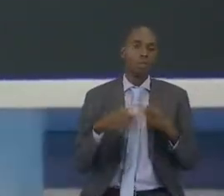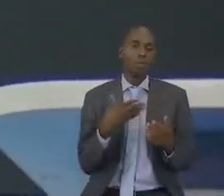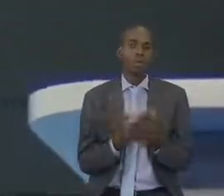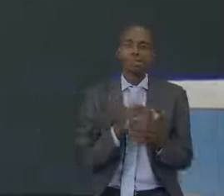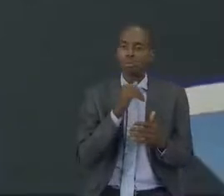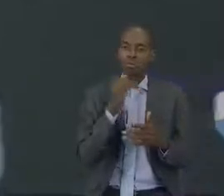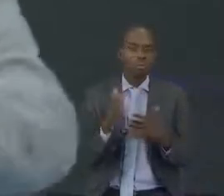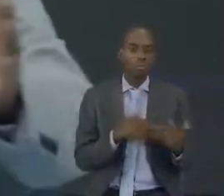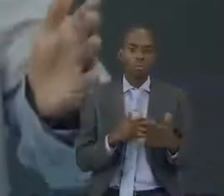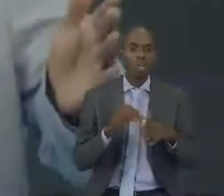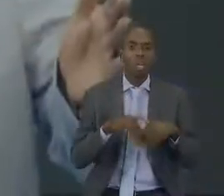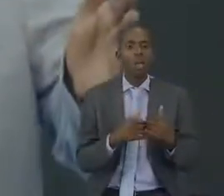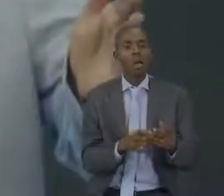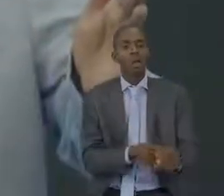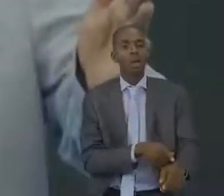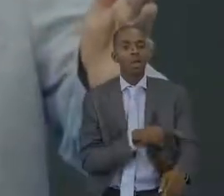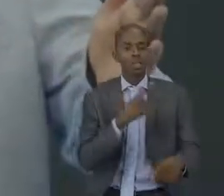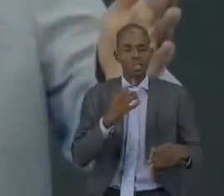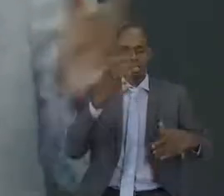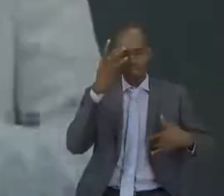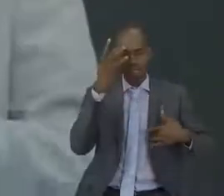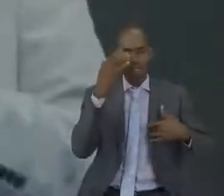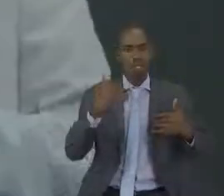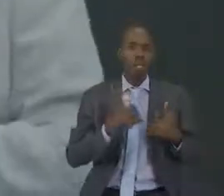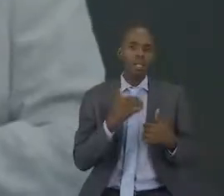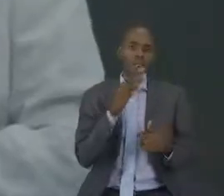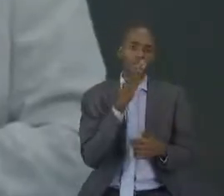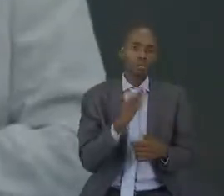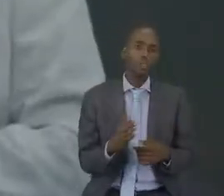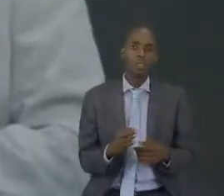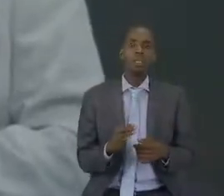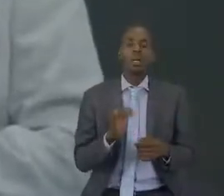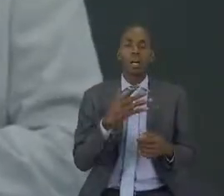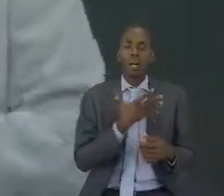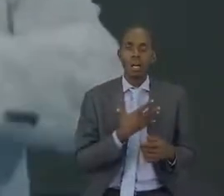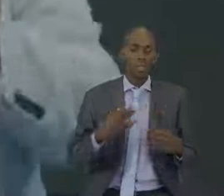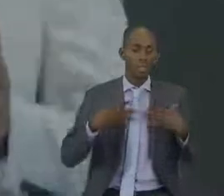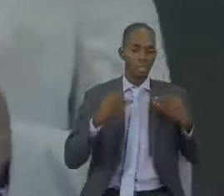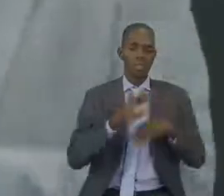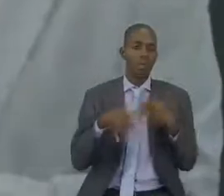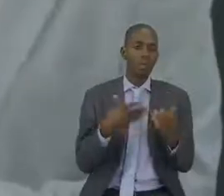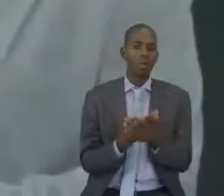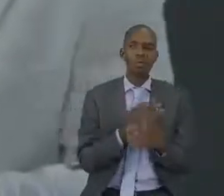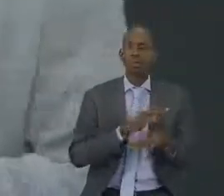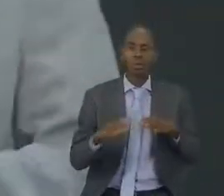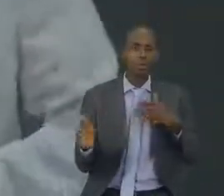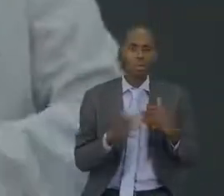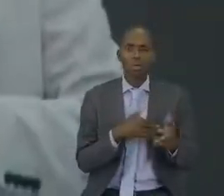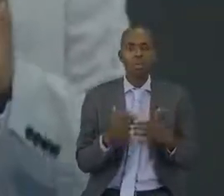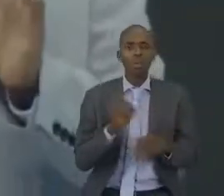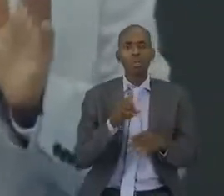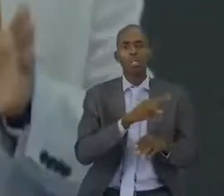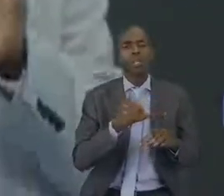importe la durée de la maladie, guérissant tout, peu importe d'où, là où ils ont